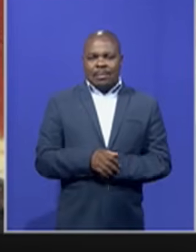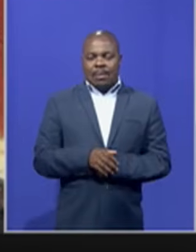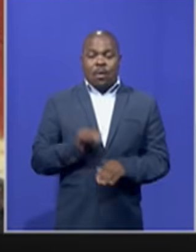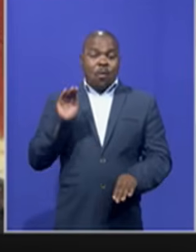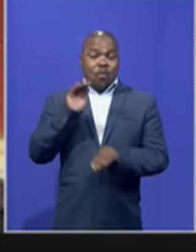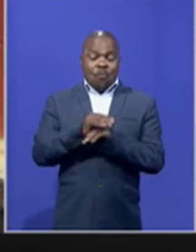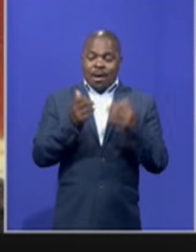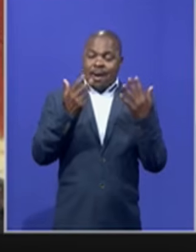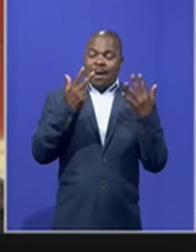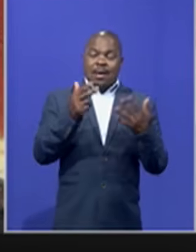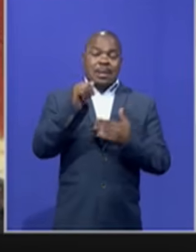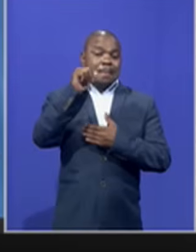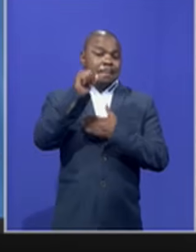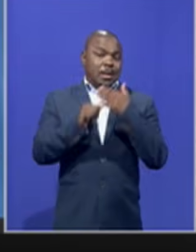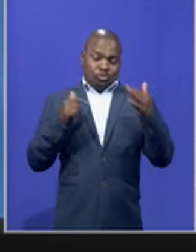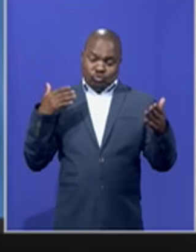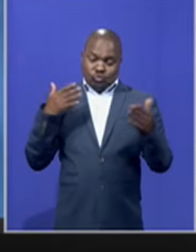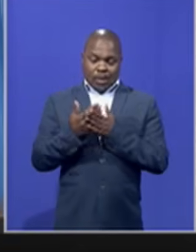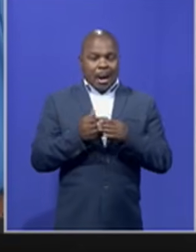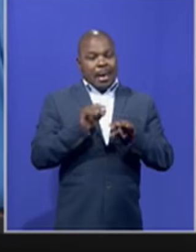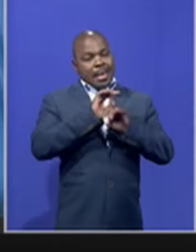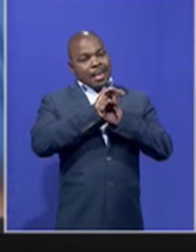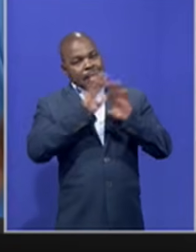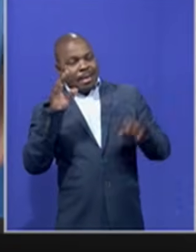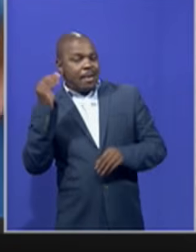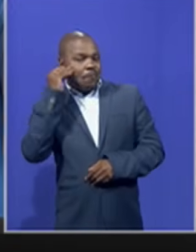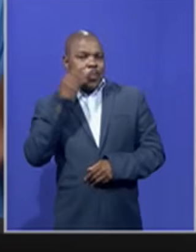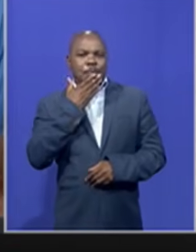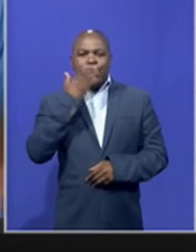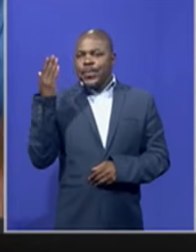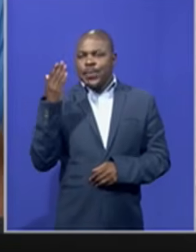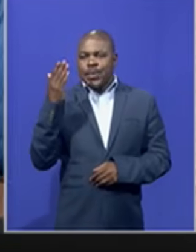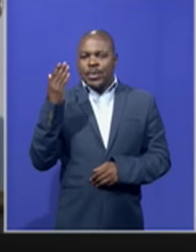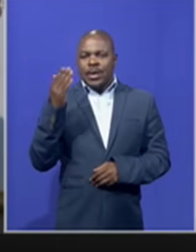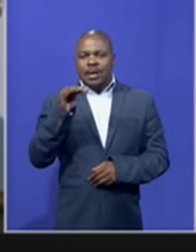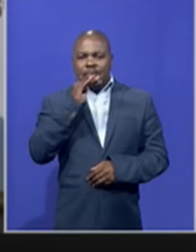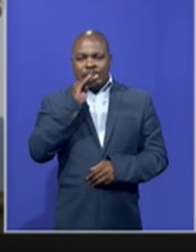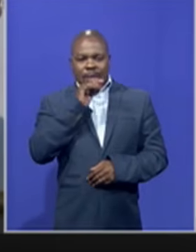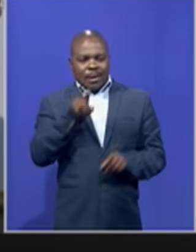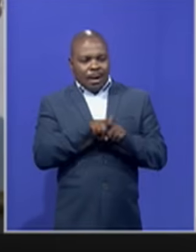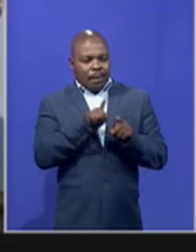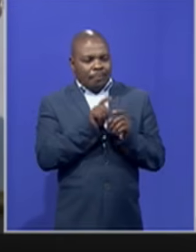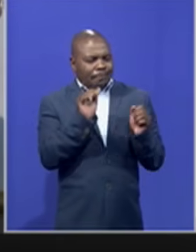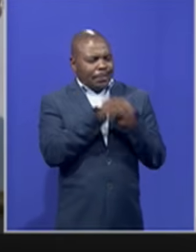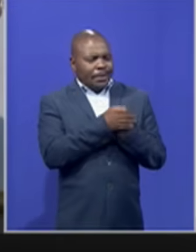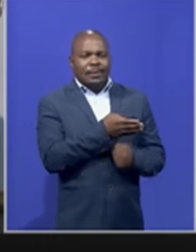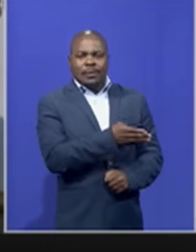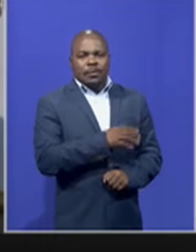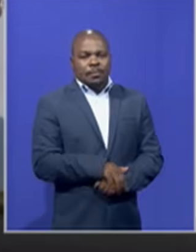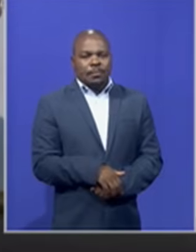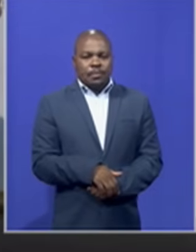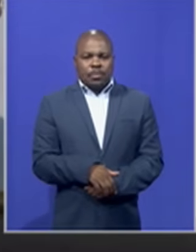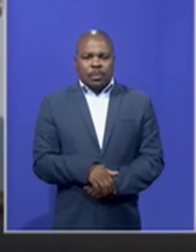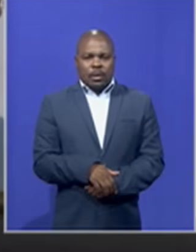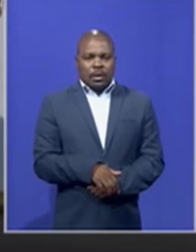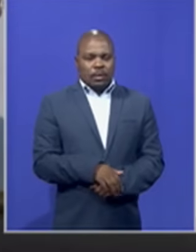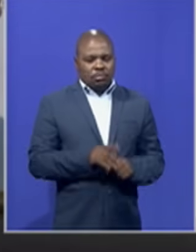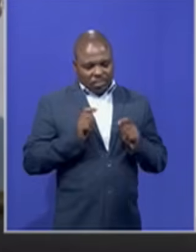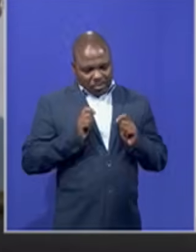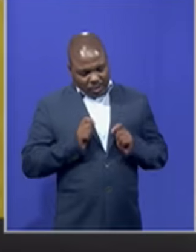dikgwedi tse robedi ntle le lesedi la se etsahetseng ke mahodi a patile maeba. It's tiring,